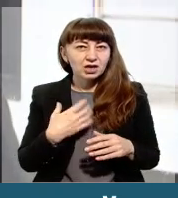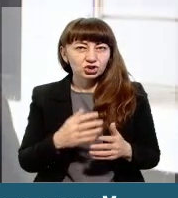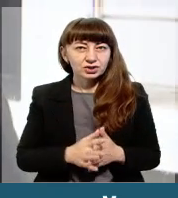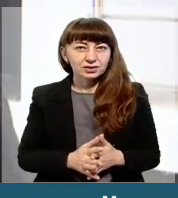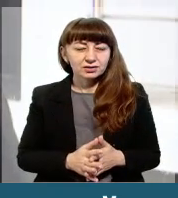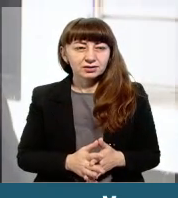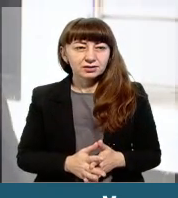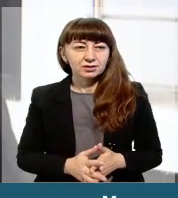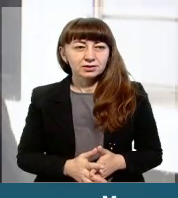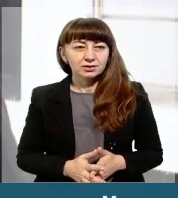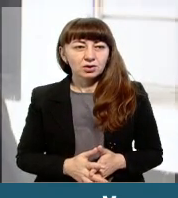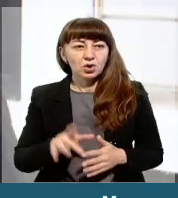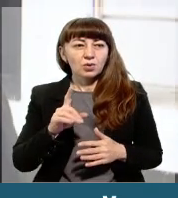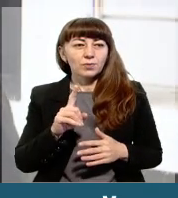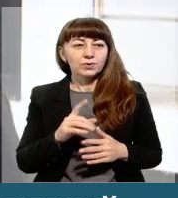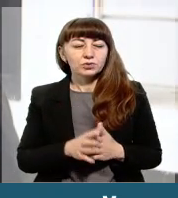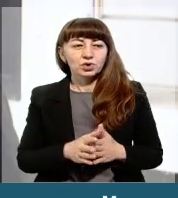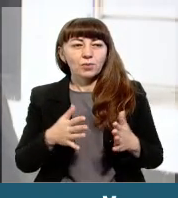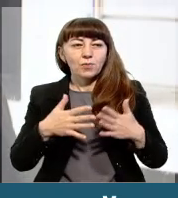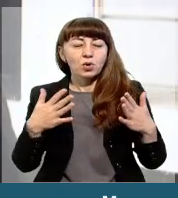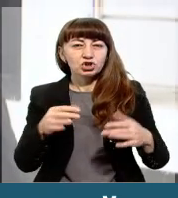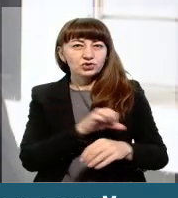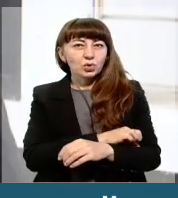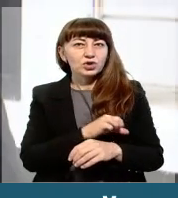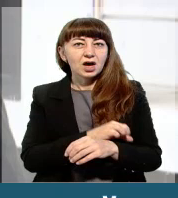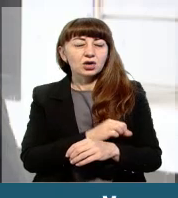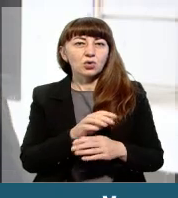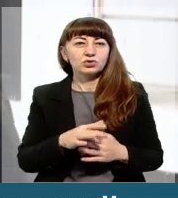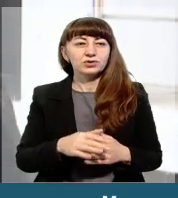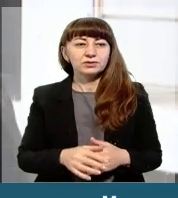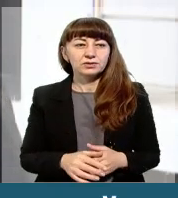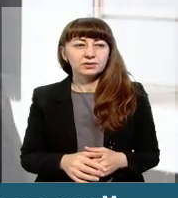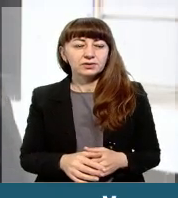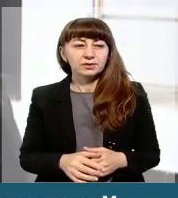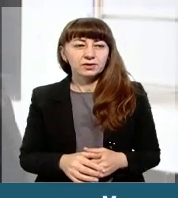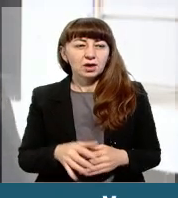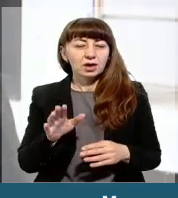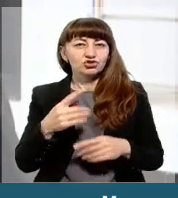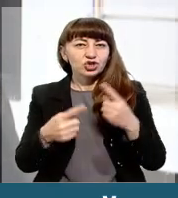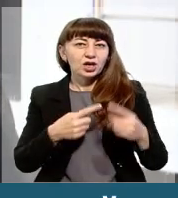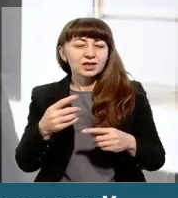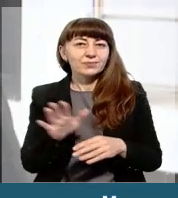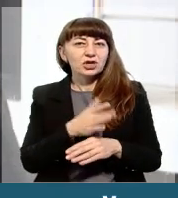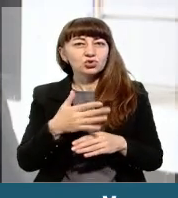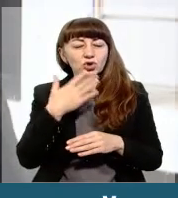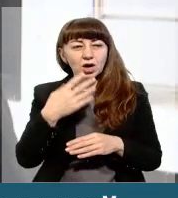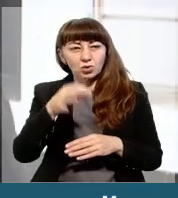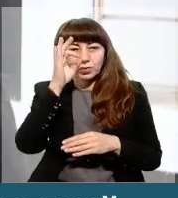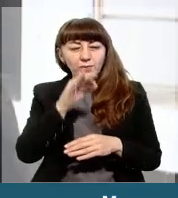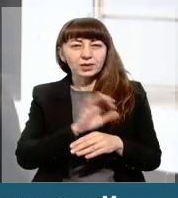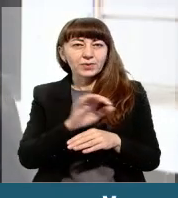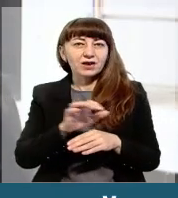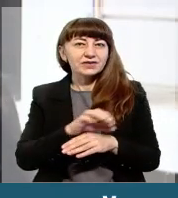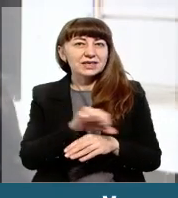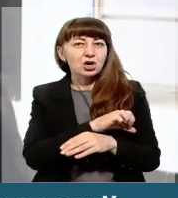как большинство наркотических средств посредством международных почтовых отправлений пересылается с дальнего